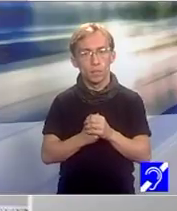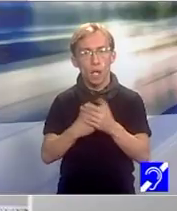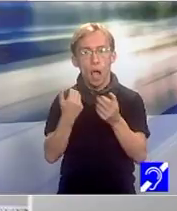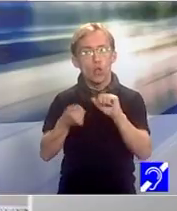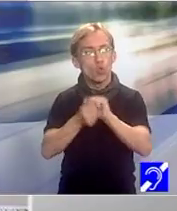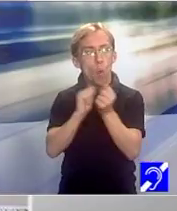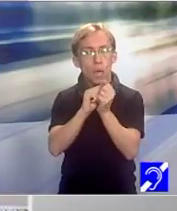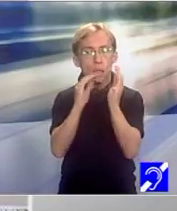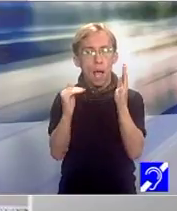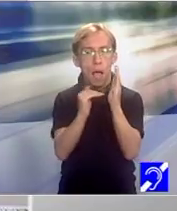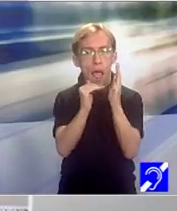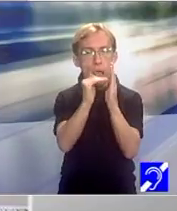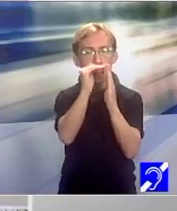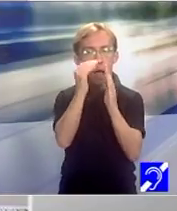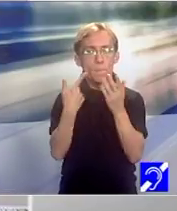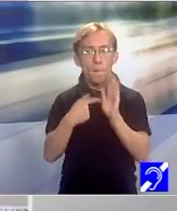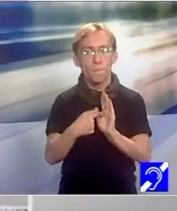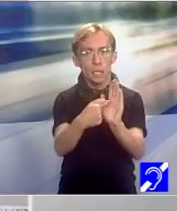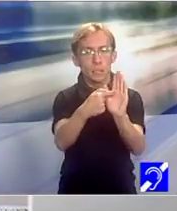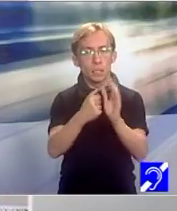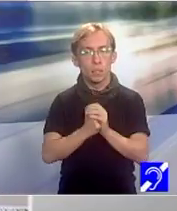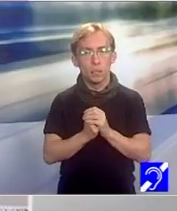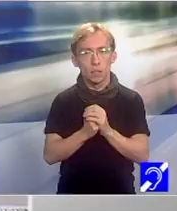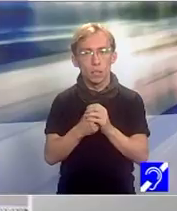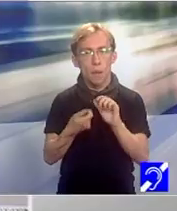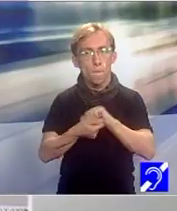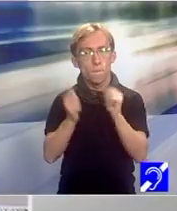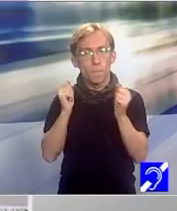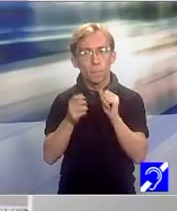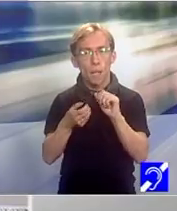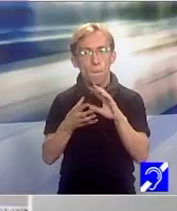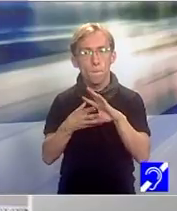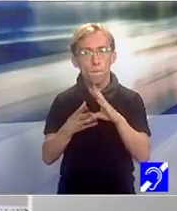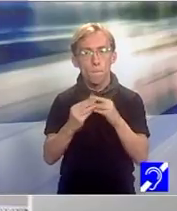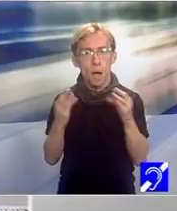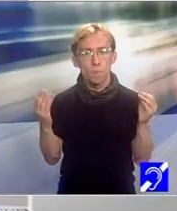etapele prezentate în mai multe